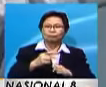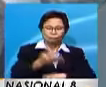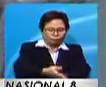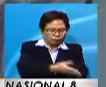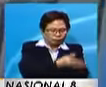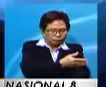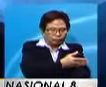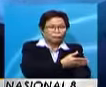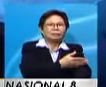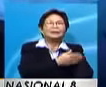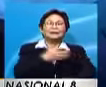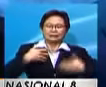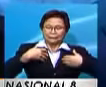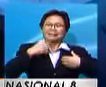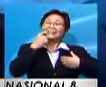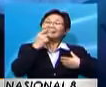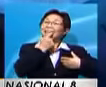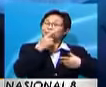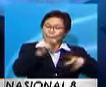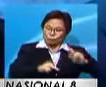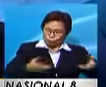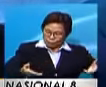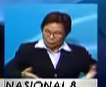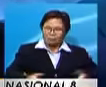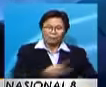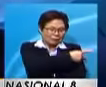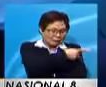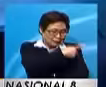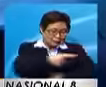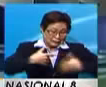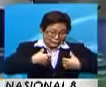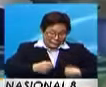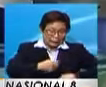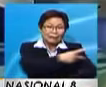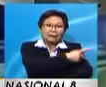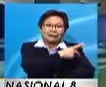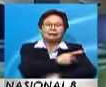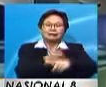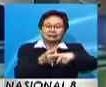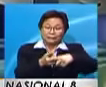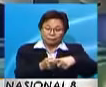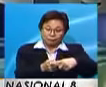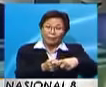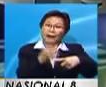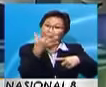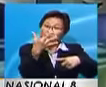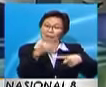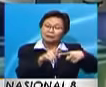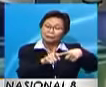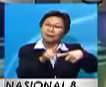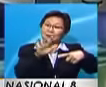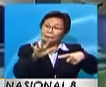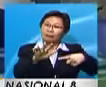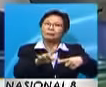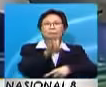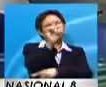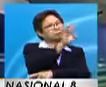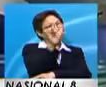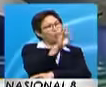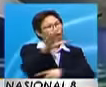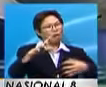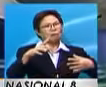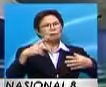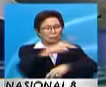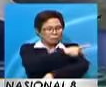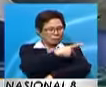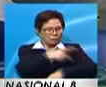kesehatan gigi penduduk setempat malah klinik kesehatan Simpanglima menjadi satu-satunya klinik kesehatan